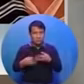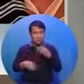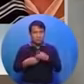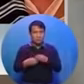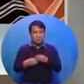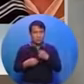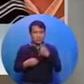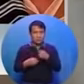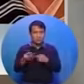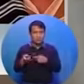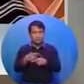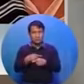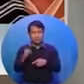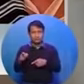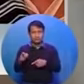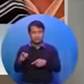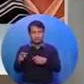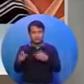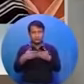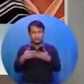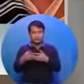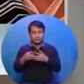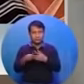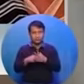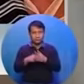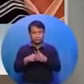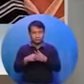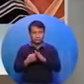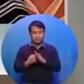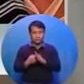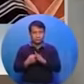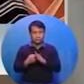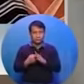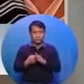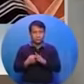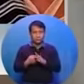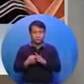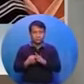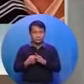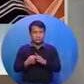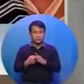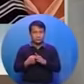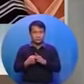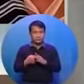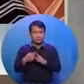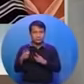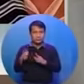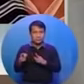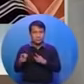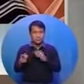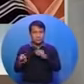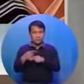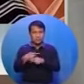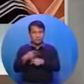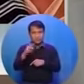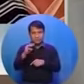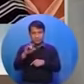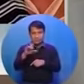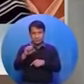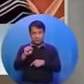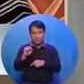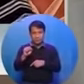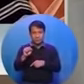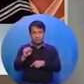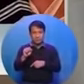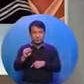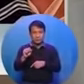po. Sige. Agad-agad, ma'am, umpisa na natin yung pagsasampa ng kaso dito sa nanay niyo, si Melissa Moquete. Anong pangalan po ng